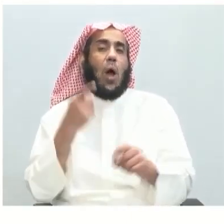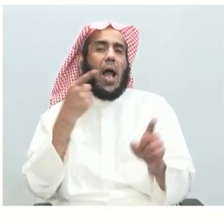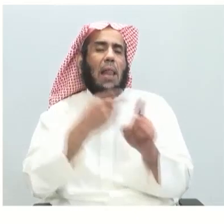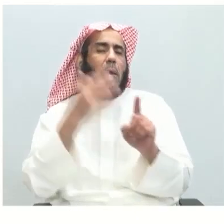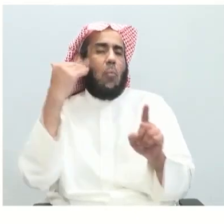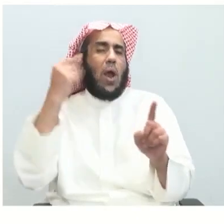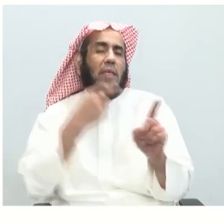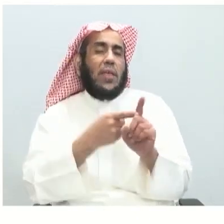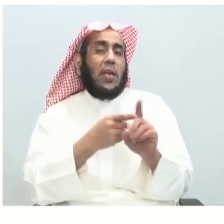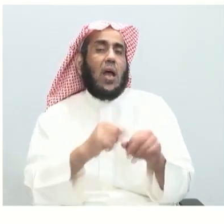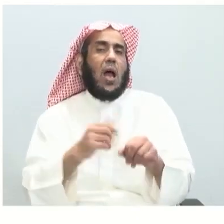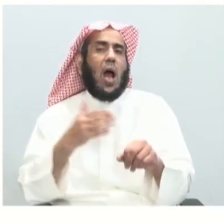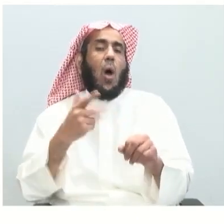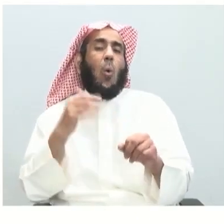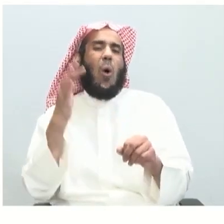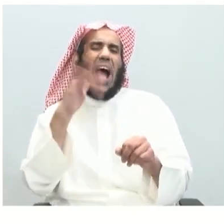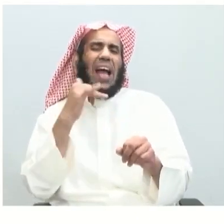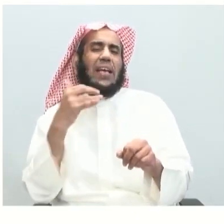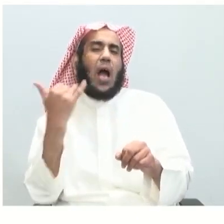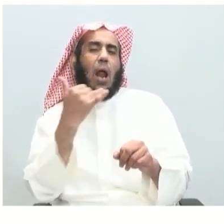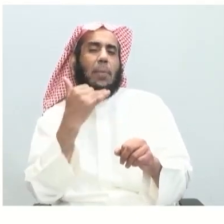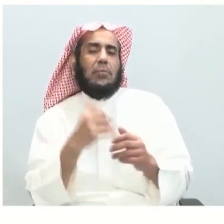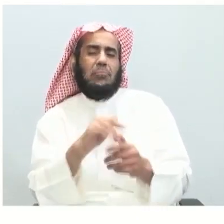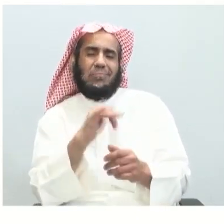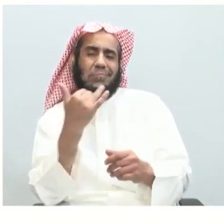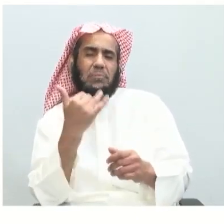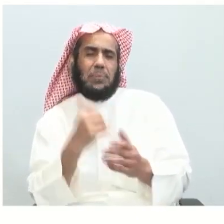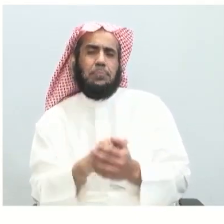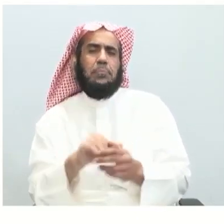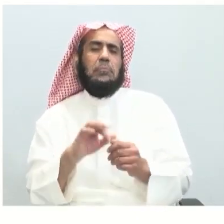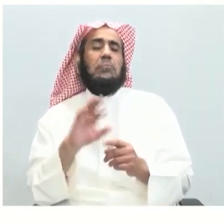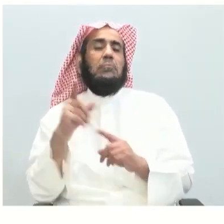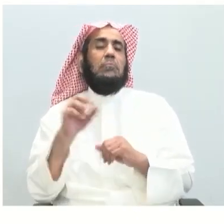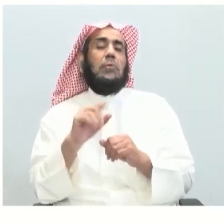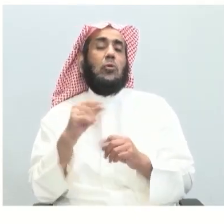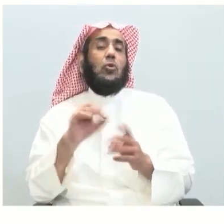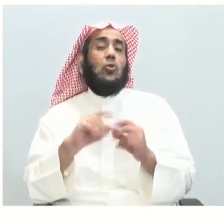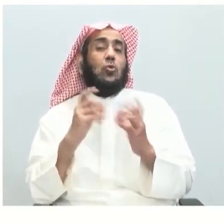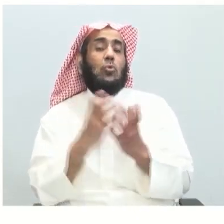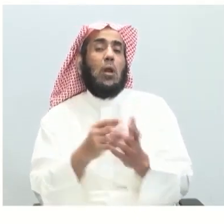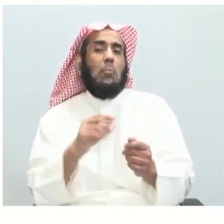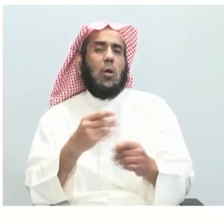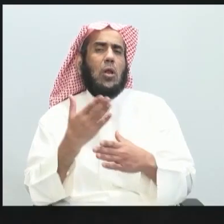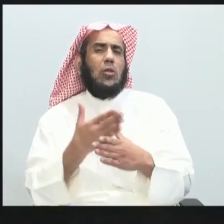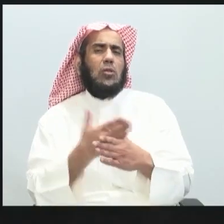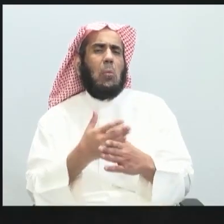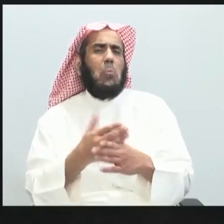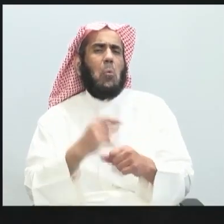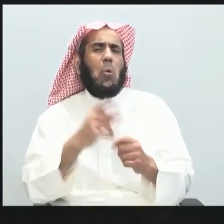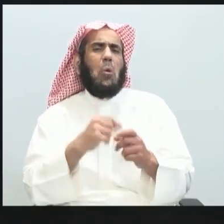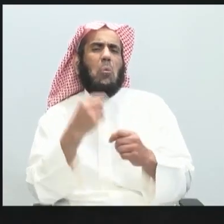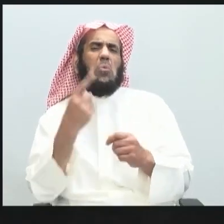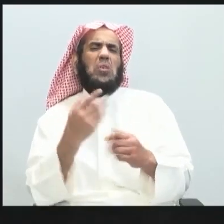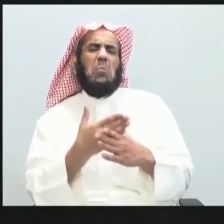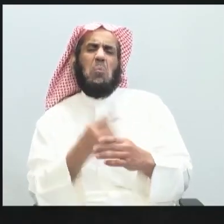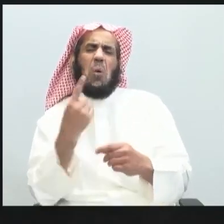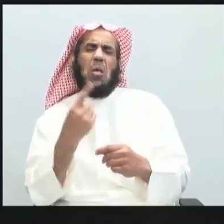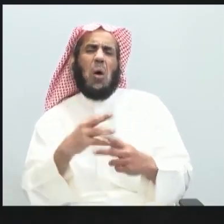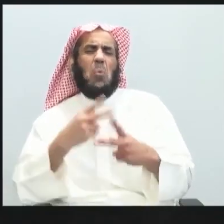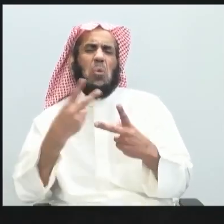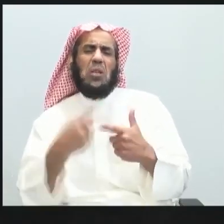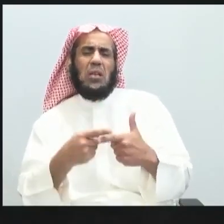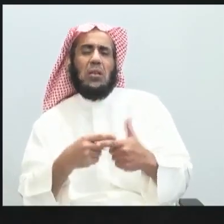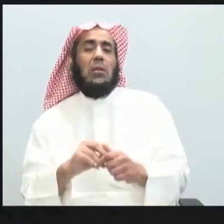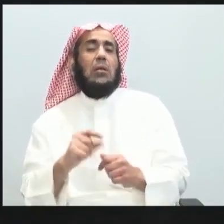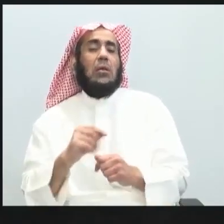مؤنثا او اعجميا او يكون علم مؤنثا او كما عرفت ايضا انصرف يمنع العله ويمنع عليه لعلتين يمنع